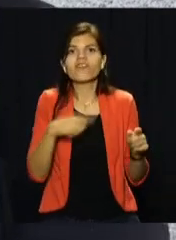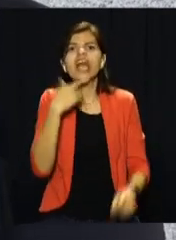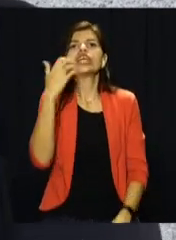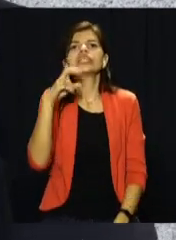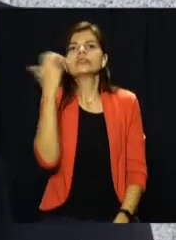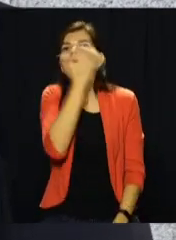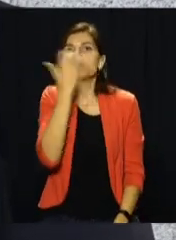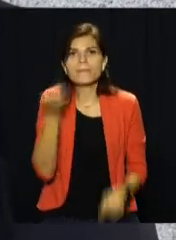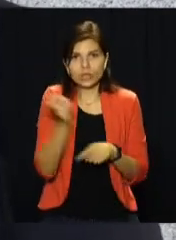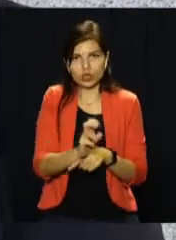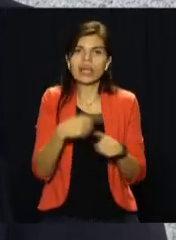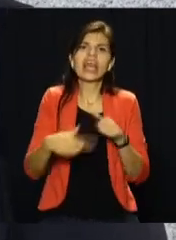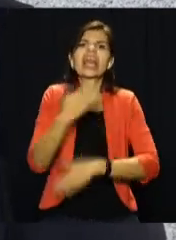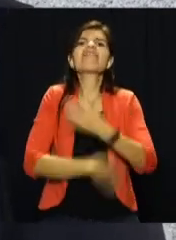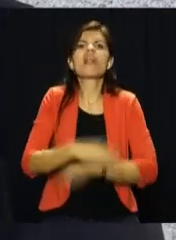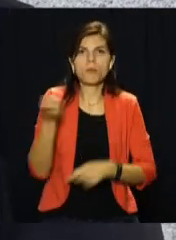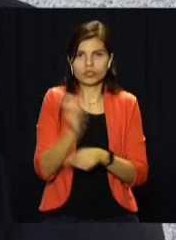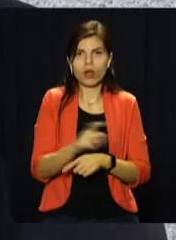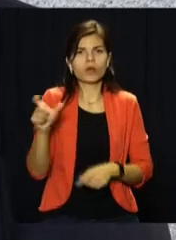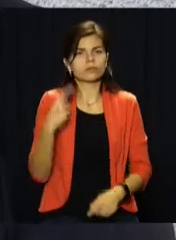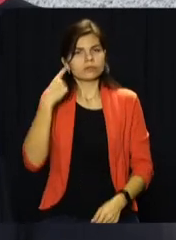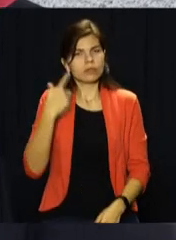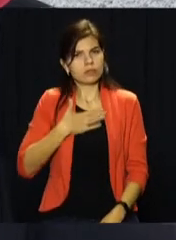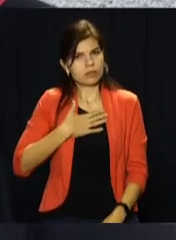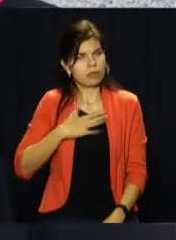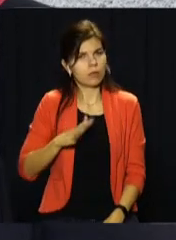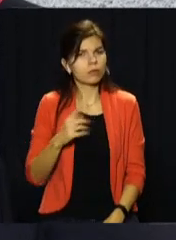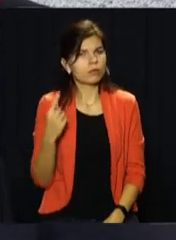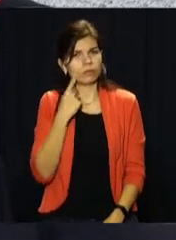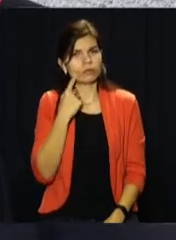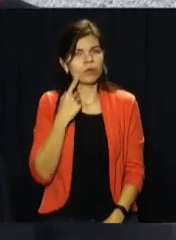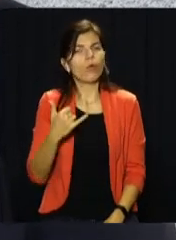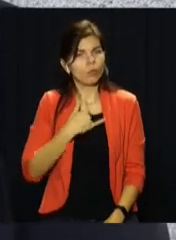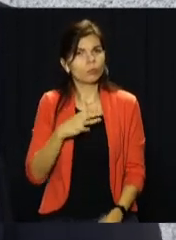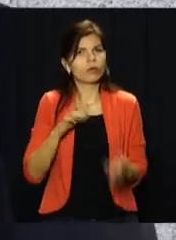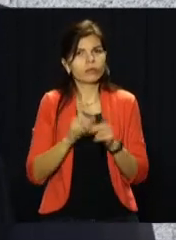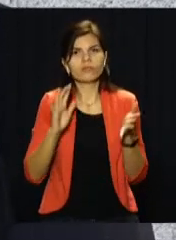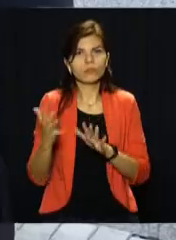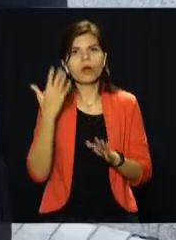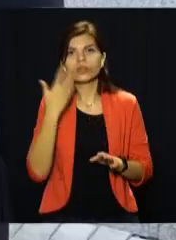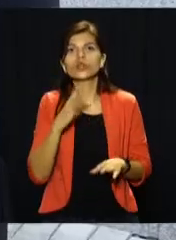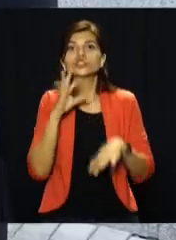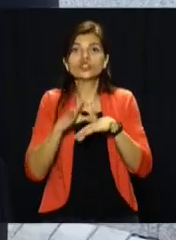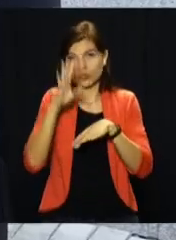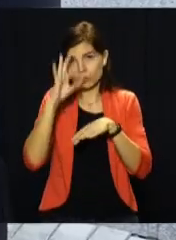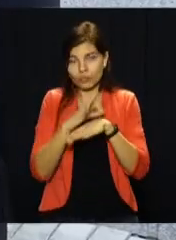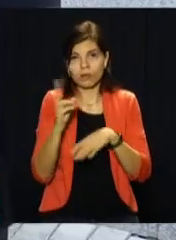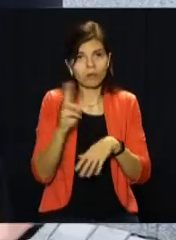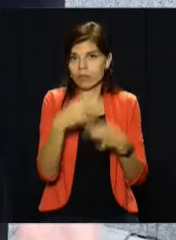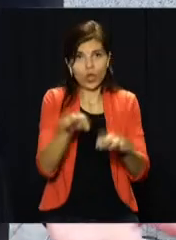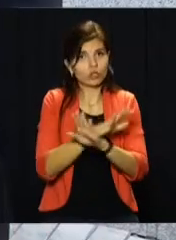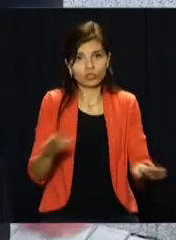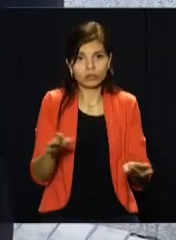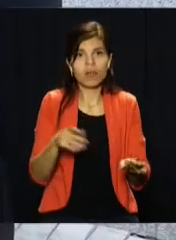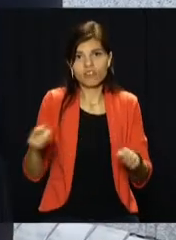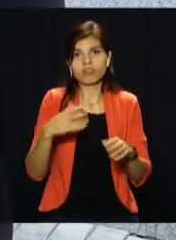люди ображаються. Бували у нас такі випадки навіть, що дружині з чоловіком не дозволили зайти, вони порвали бюлетені. Уникнути образливого